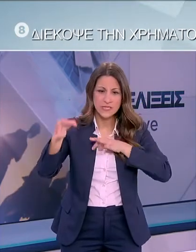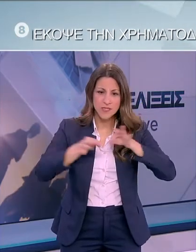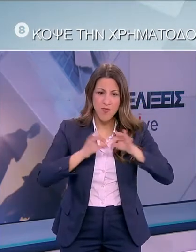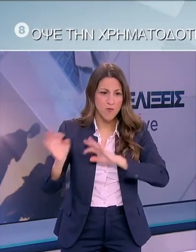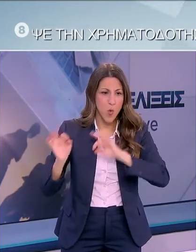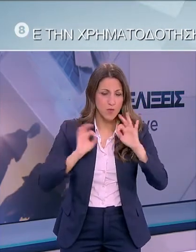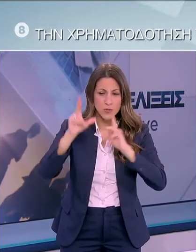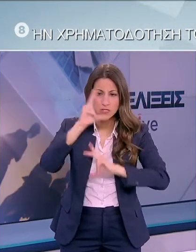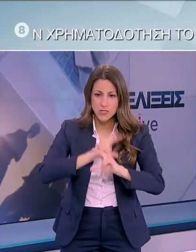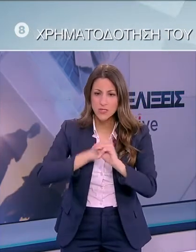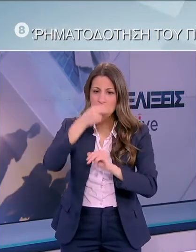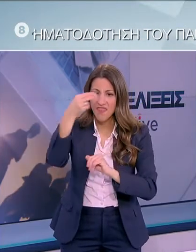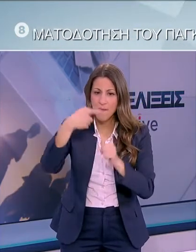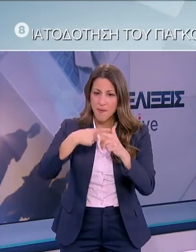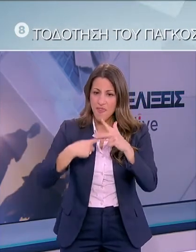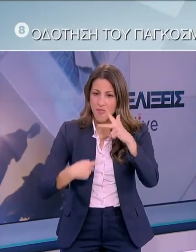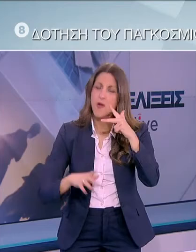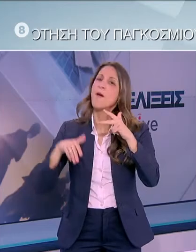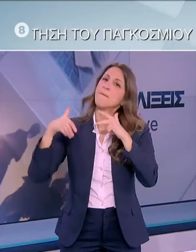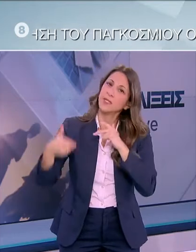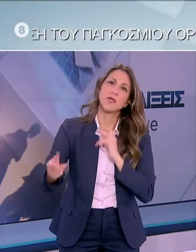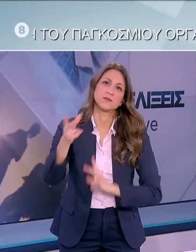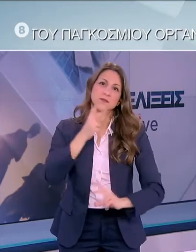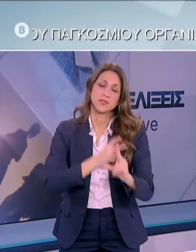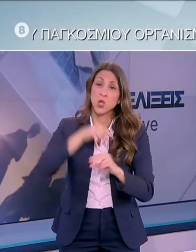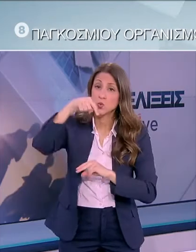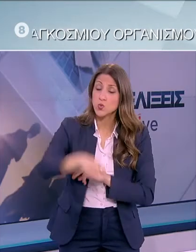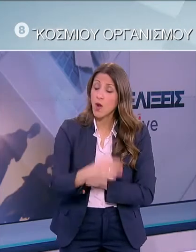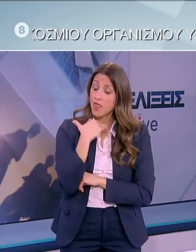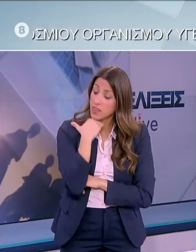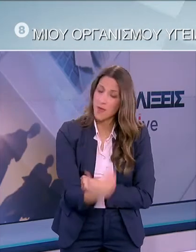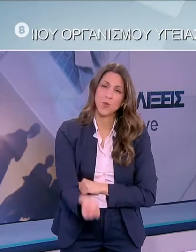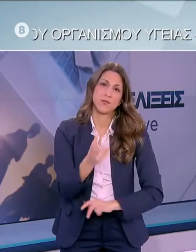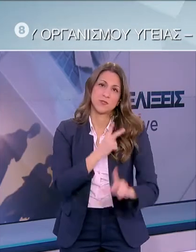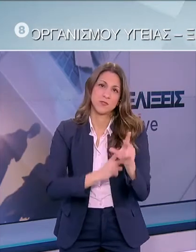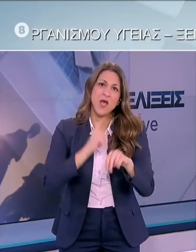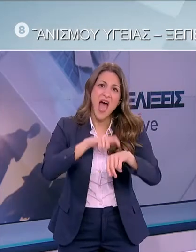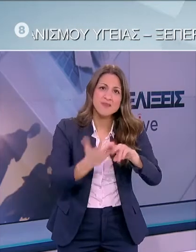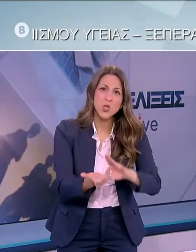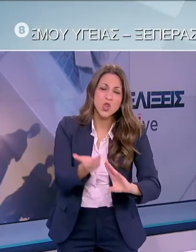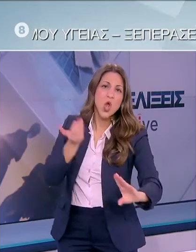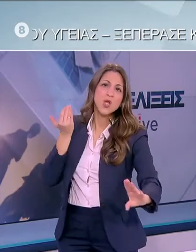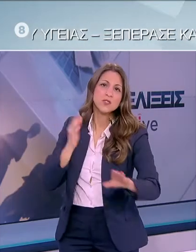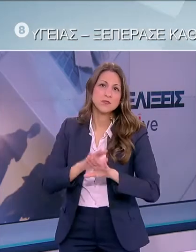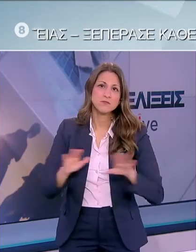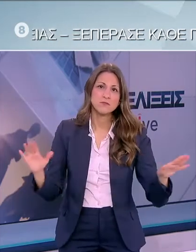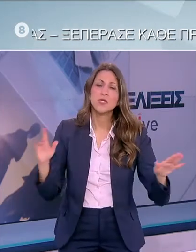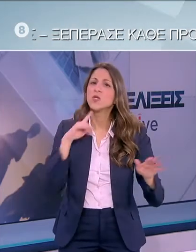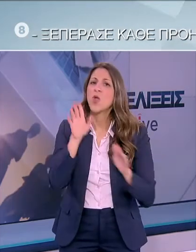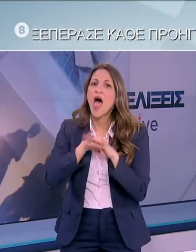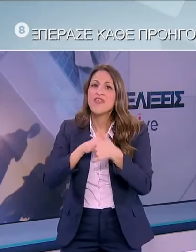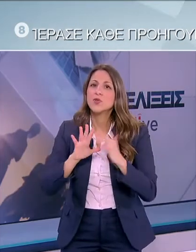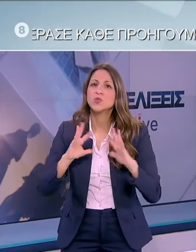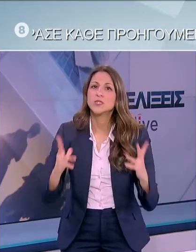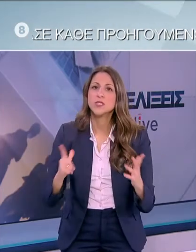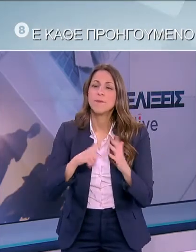και συζητά, θα μπορέσουμε να ανοίξουμε αυτή τη συζήτηση. Είναι πολύ πρόωρο. Αυτό που προέχει αυτή τη στιγμή είναι να μην υπάρχει